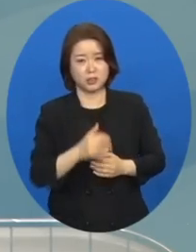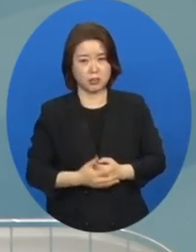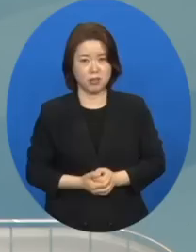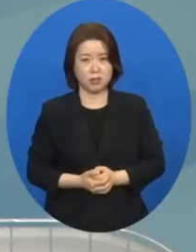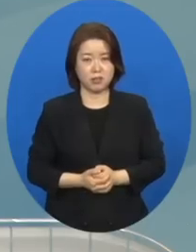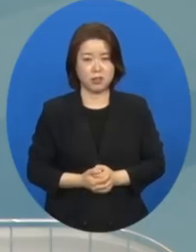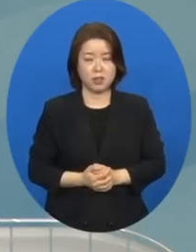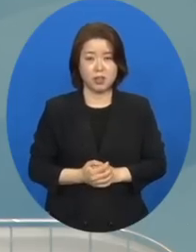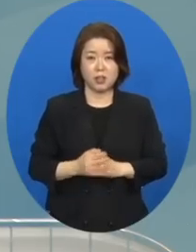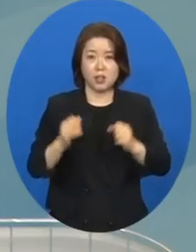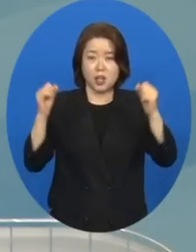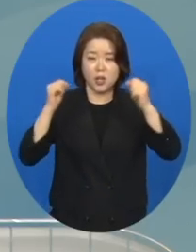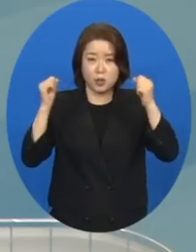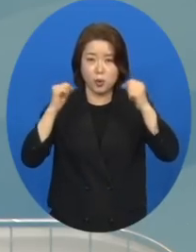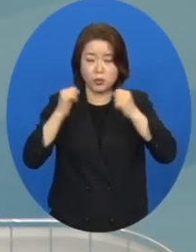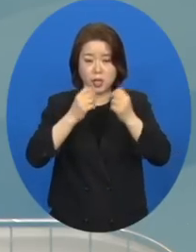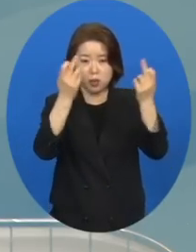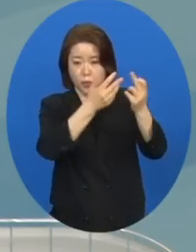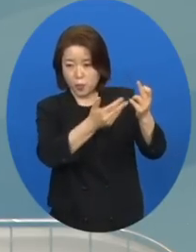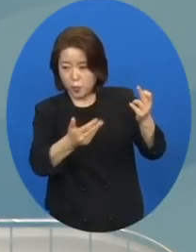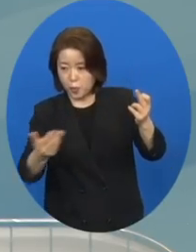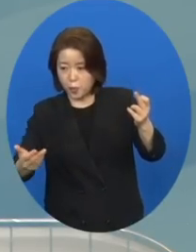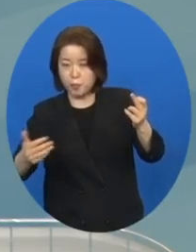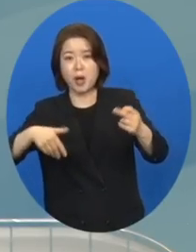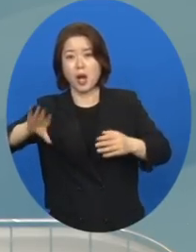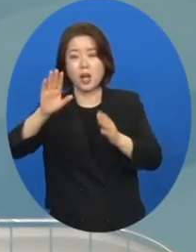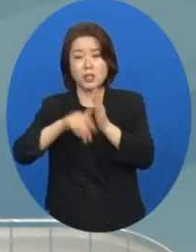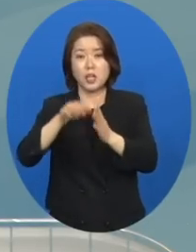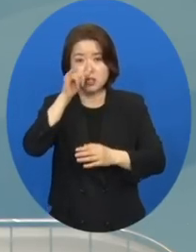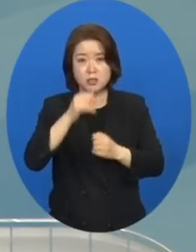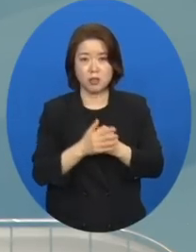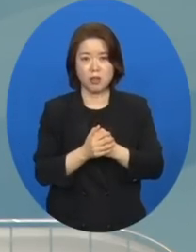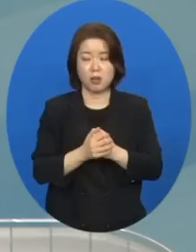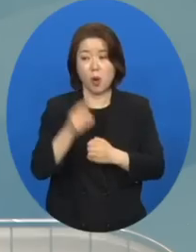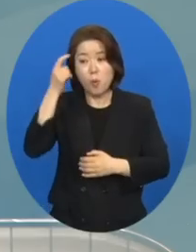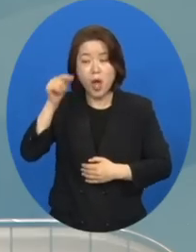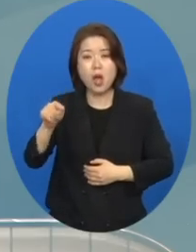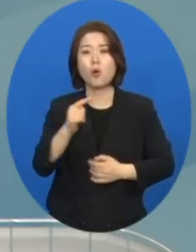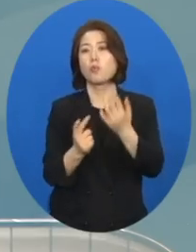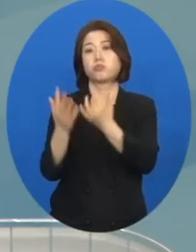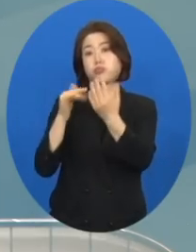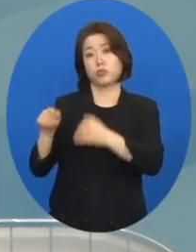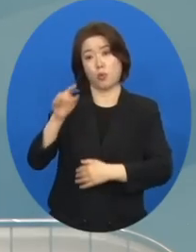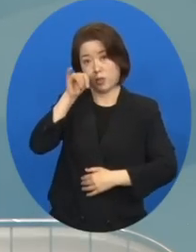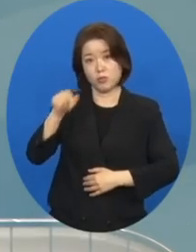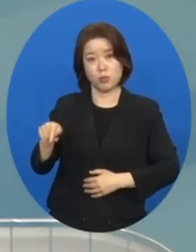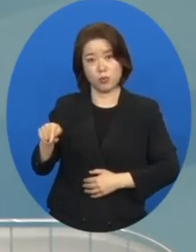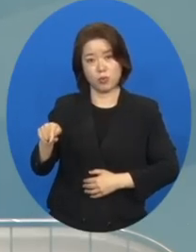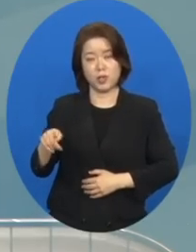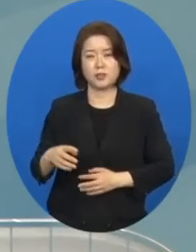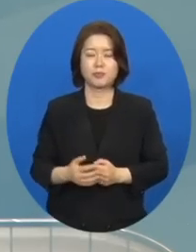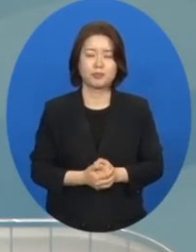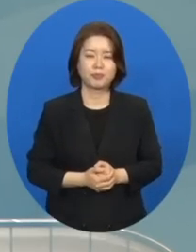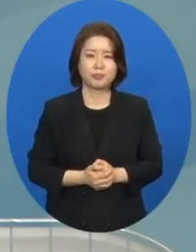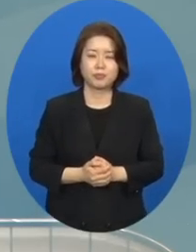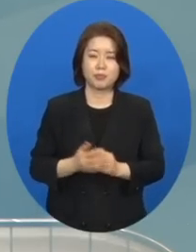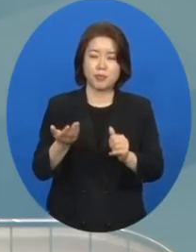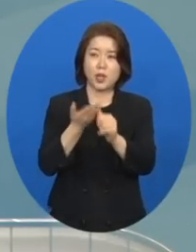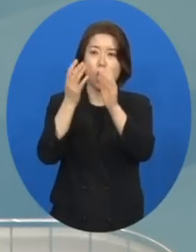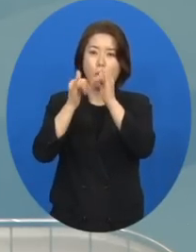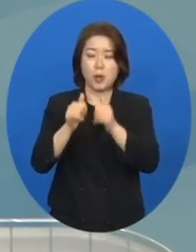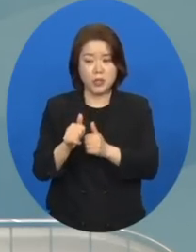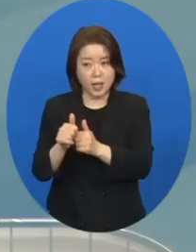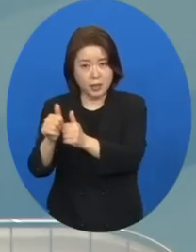실내는 요 골짜기로 지나가요 왜 그렇죠 불이 거기 있기 때문에 목자를 따른다고 하는데